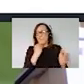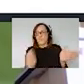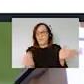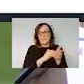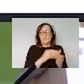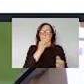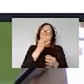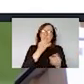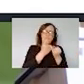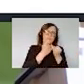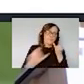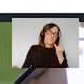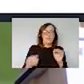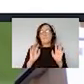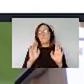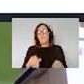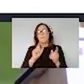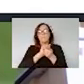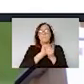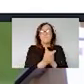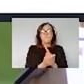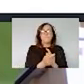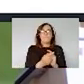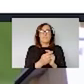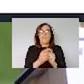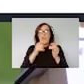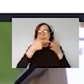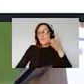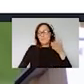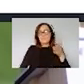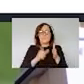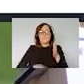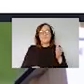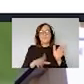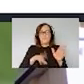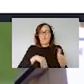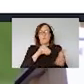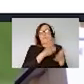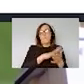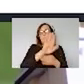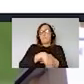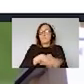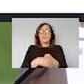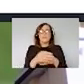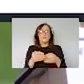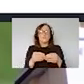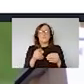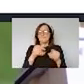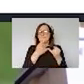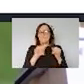pytanie, nie będzie wielokrotnego wyboru, mogę wybrać listę, mogę wpisać puste pole. Także